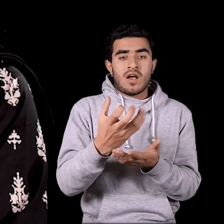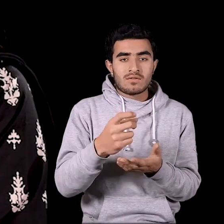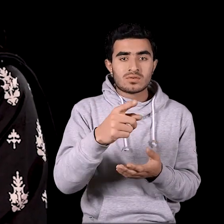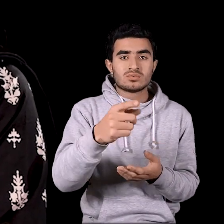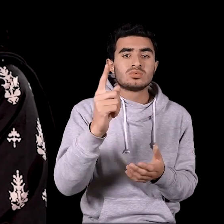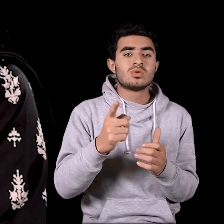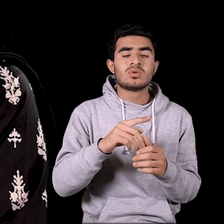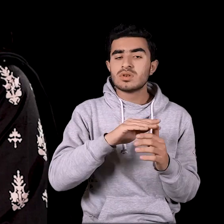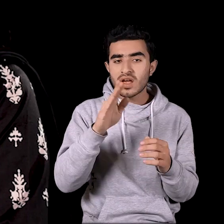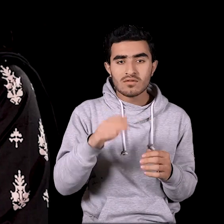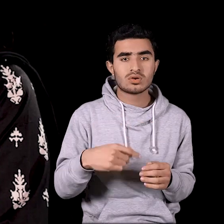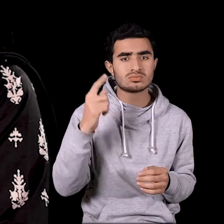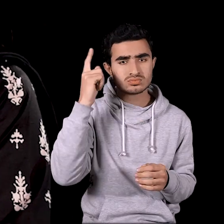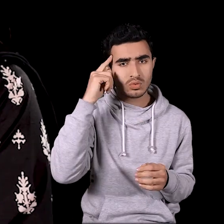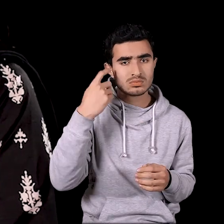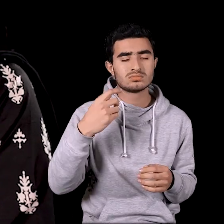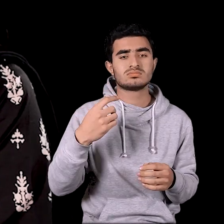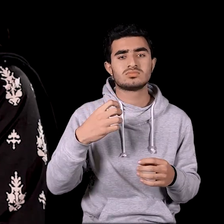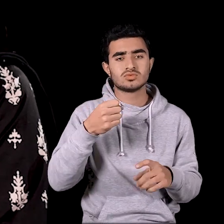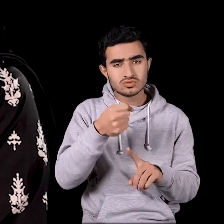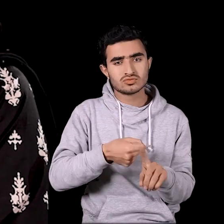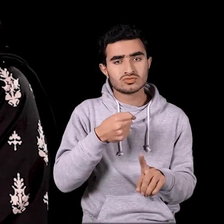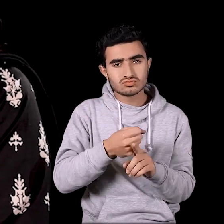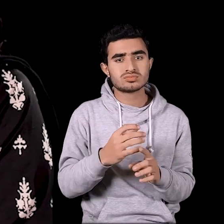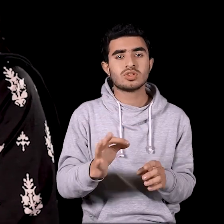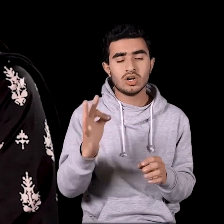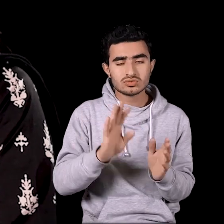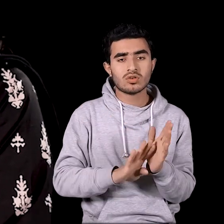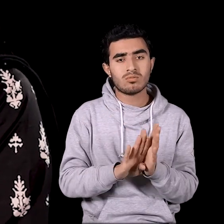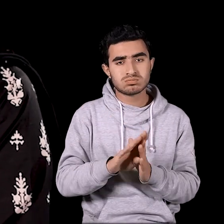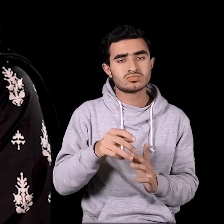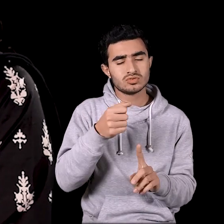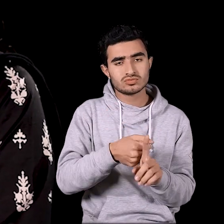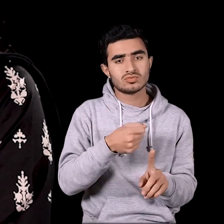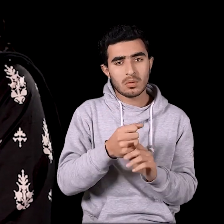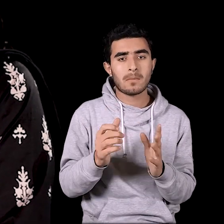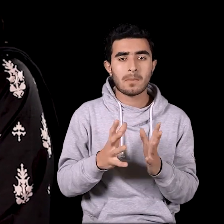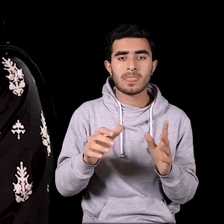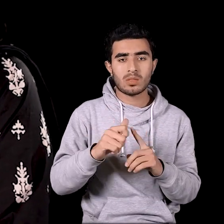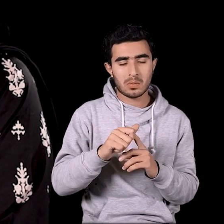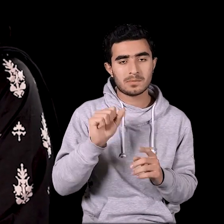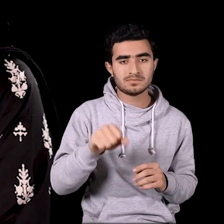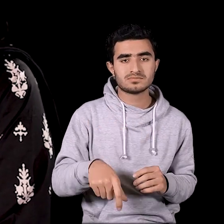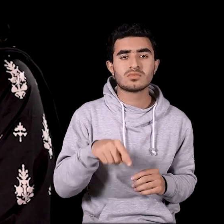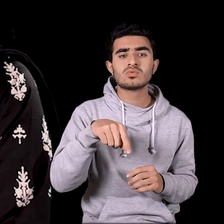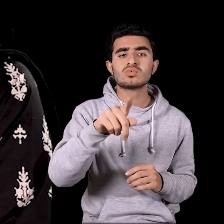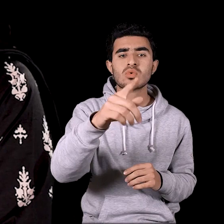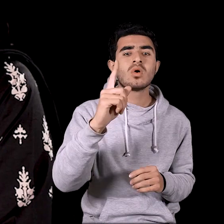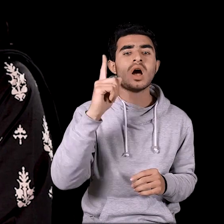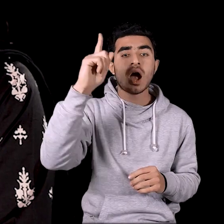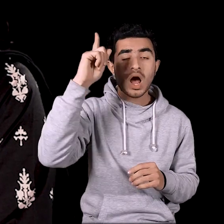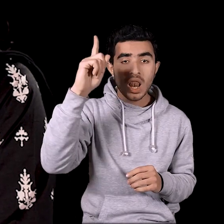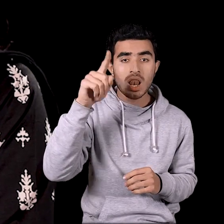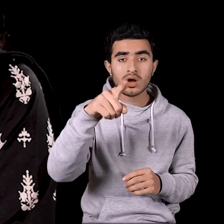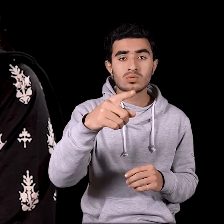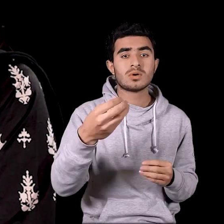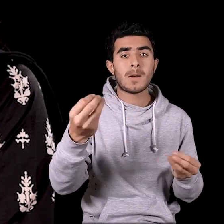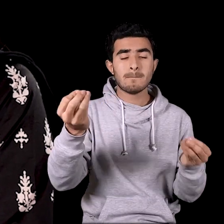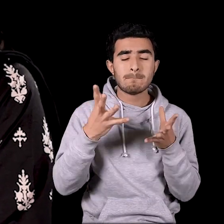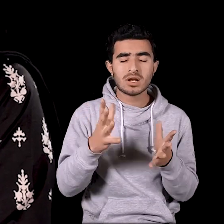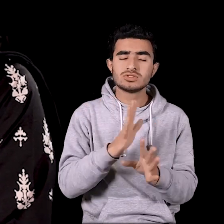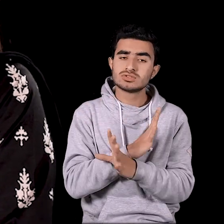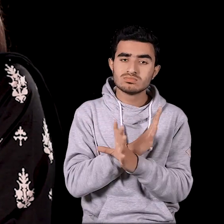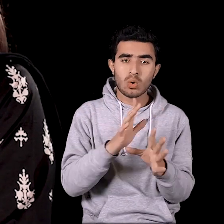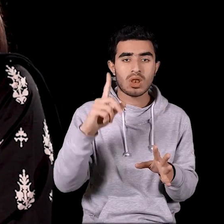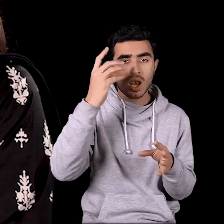that thought and never stop working towards that, because آپ کو اللہ تعالیٰ نے